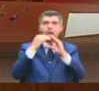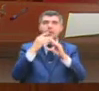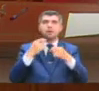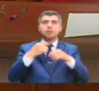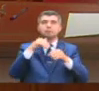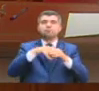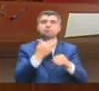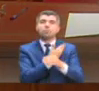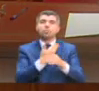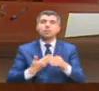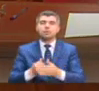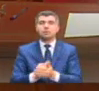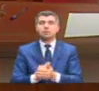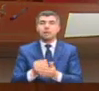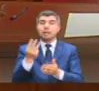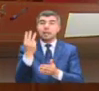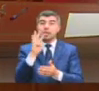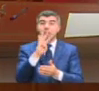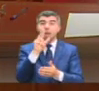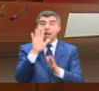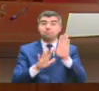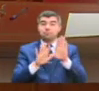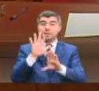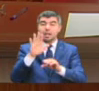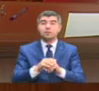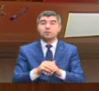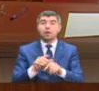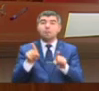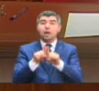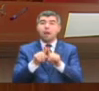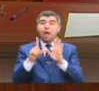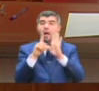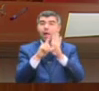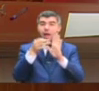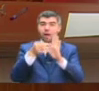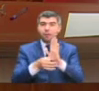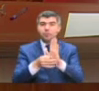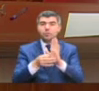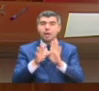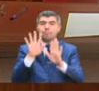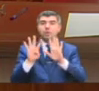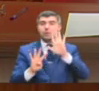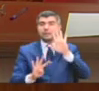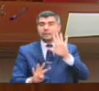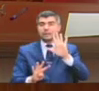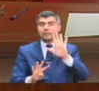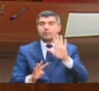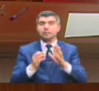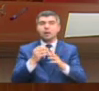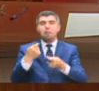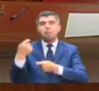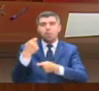قانون رقم 49-15 بتغيير وتتميم القانون رقم 15-95 المتعلق بمدونة